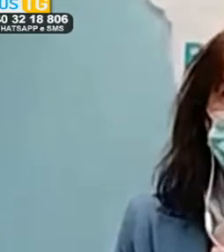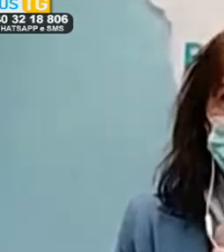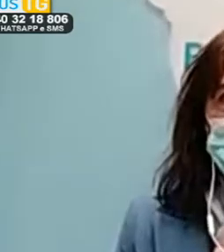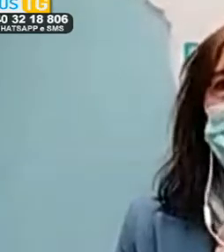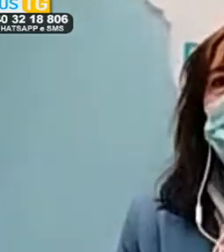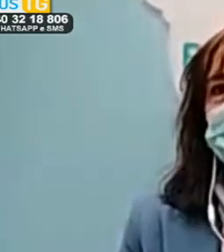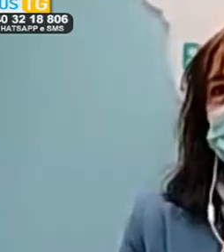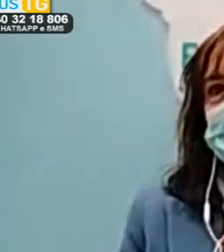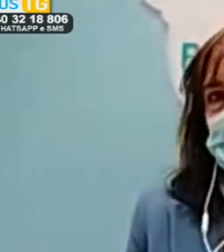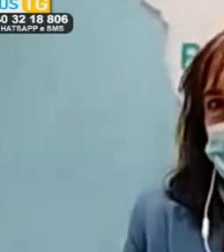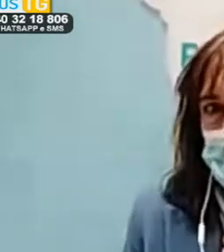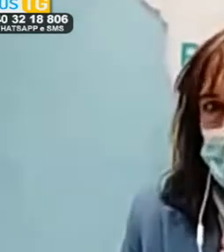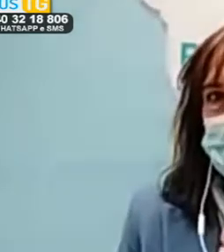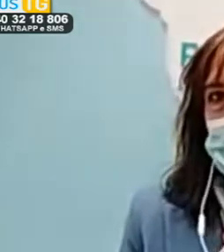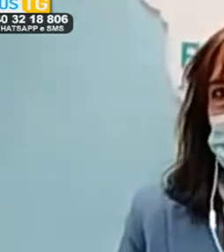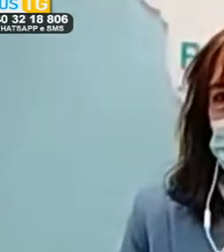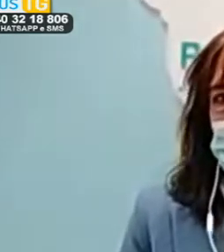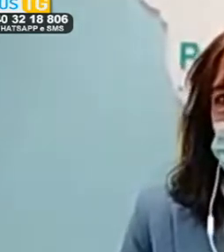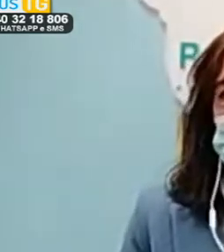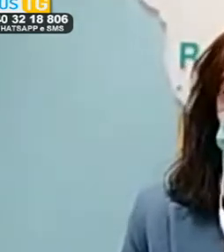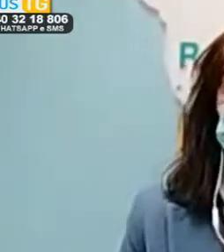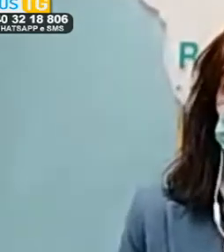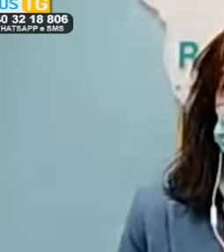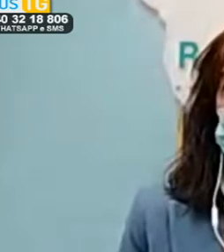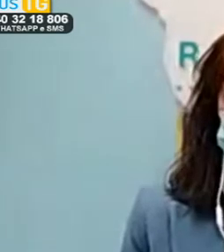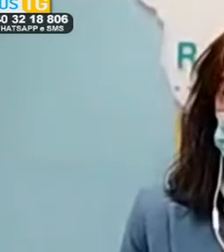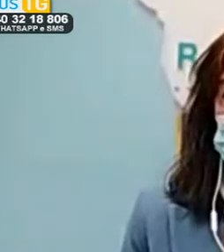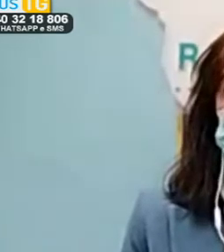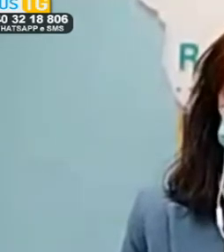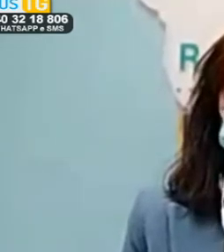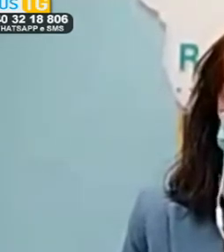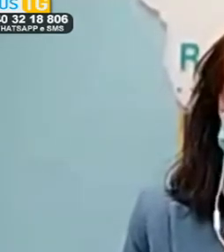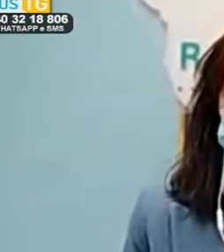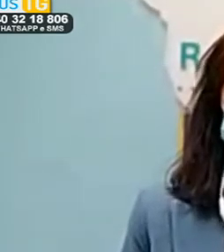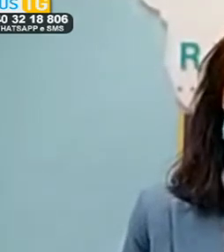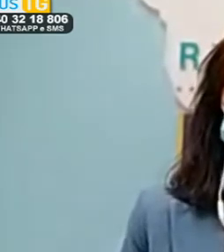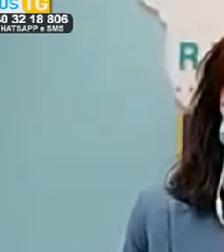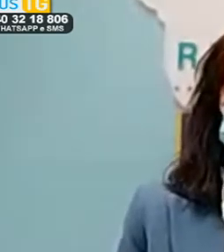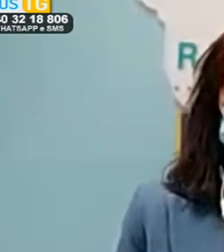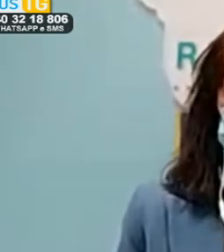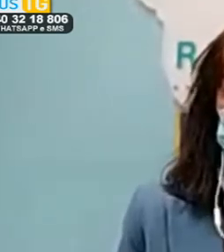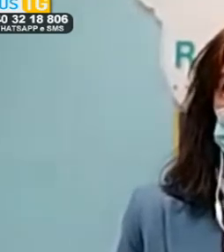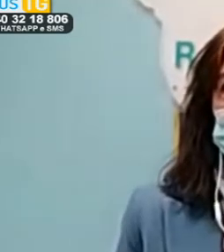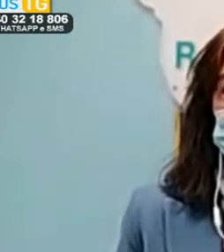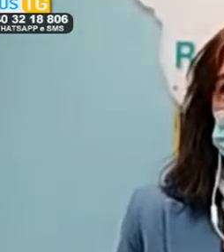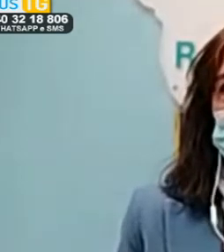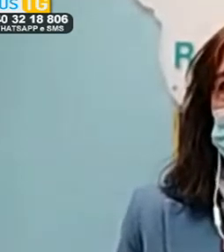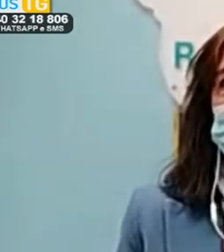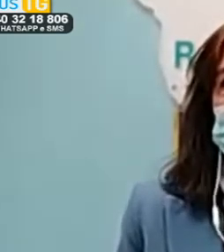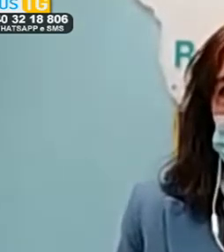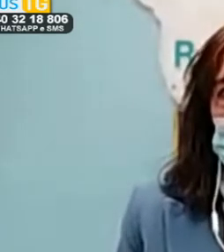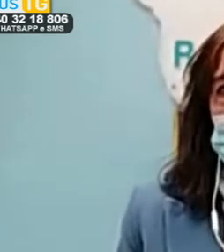di personale, della difficoltà già era emersa l'anno scorso con il lockdown